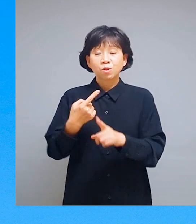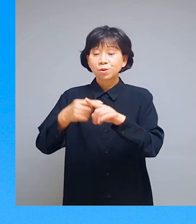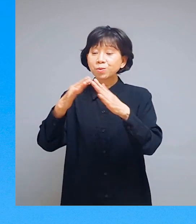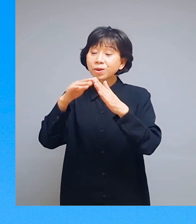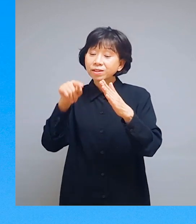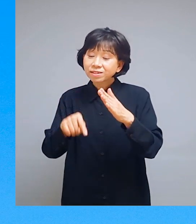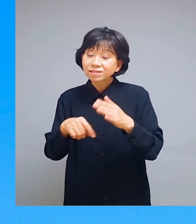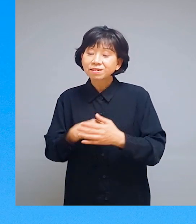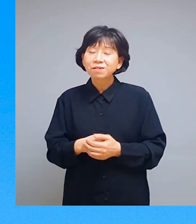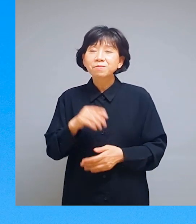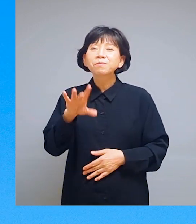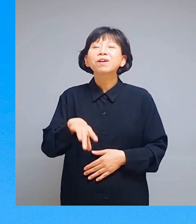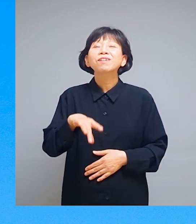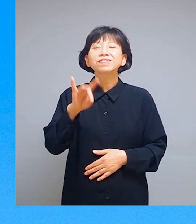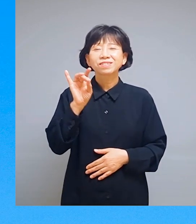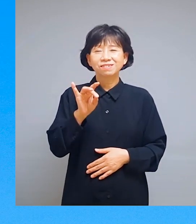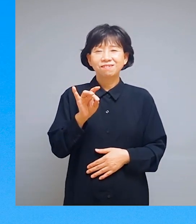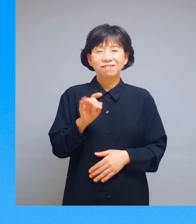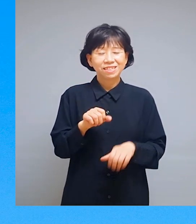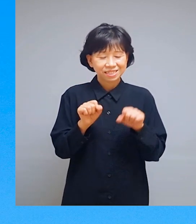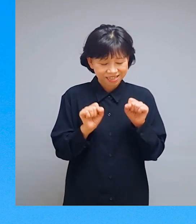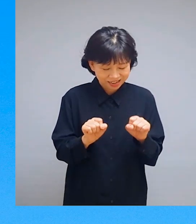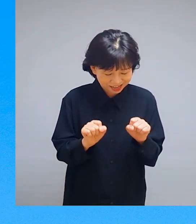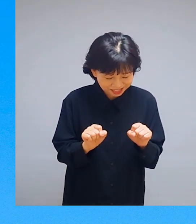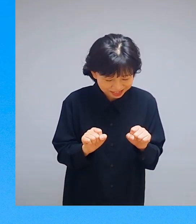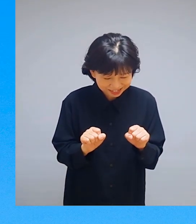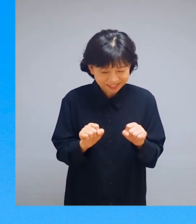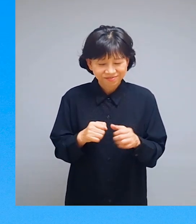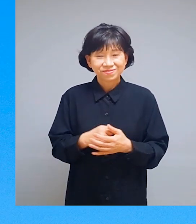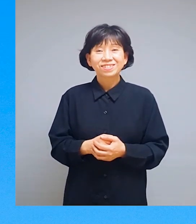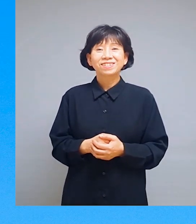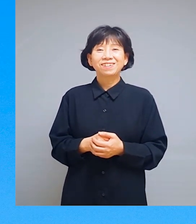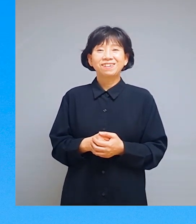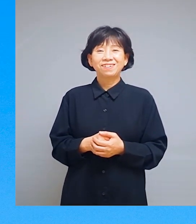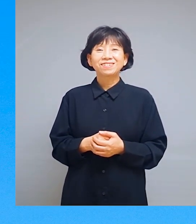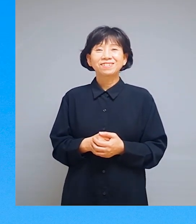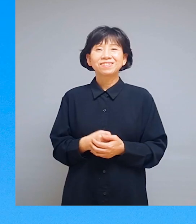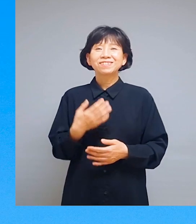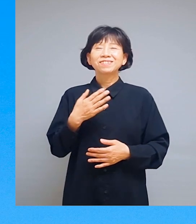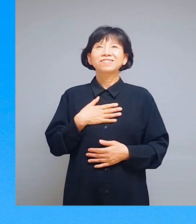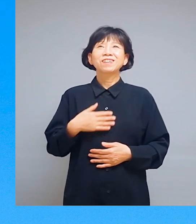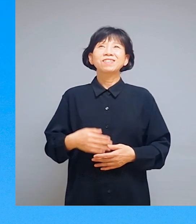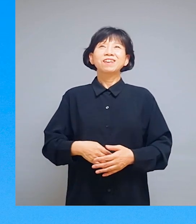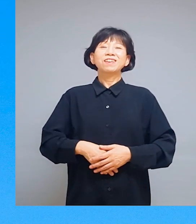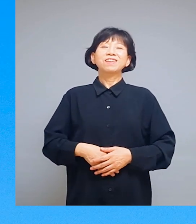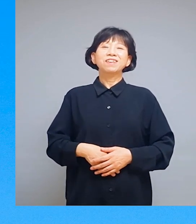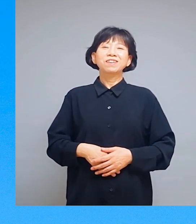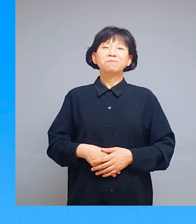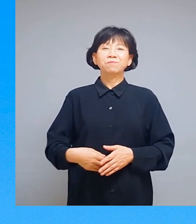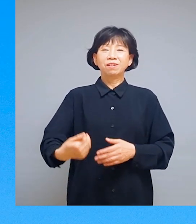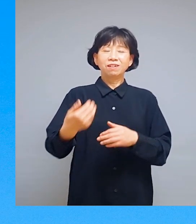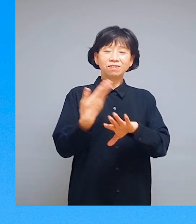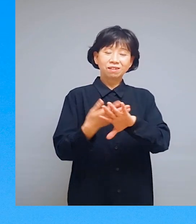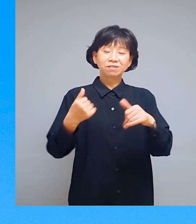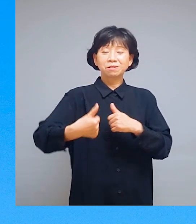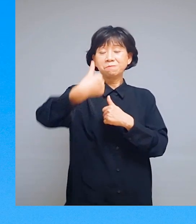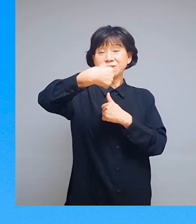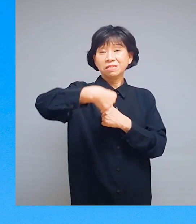교회에서 먼저 인사하십시오. 나는 교회에서 인사받을 사람이야.